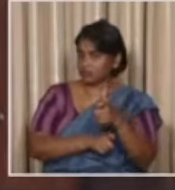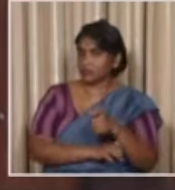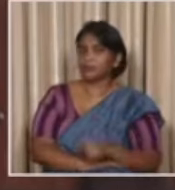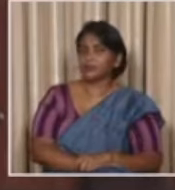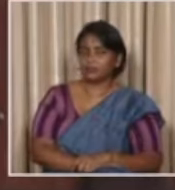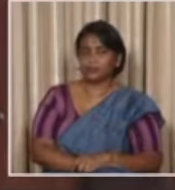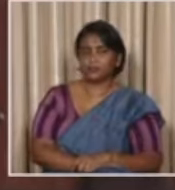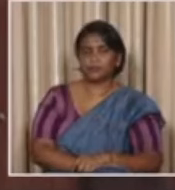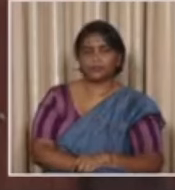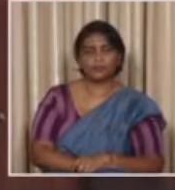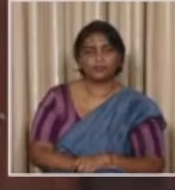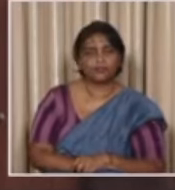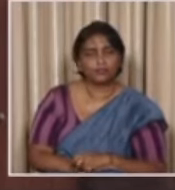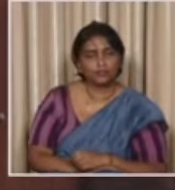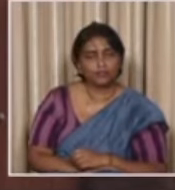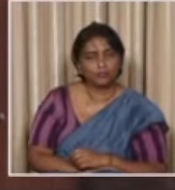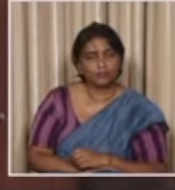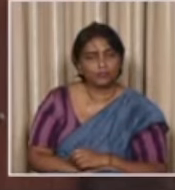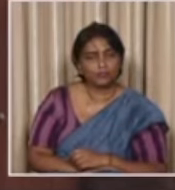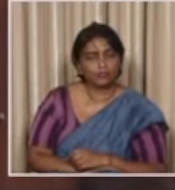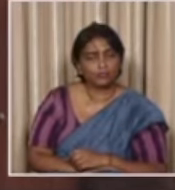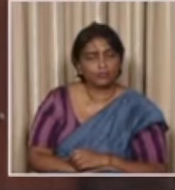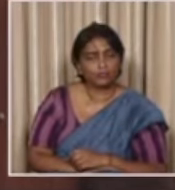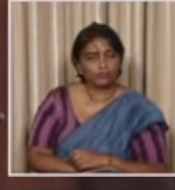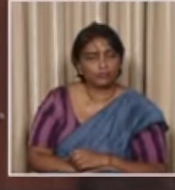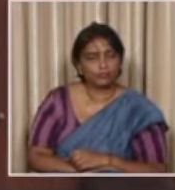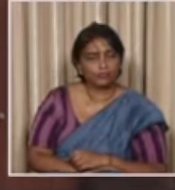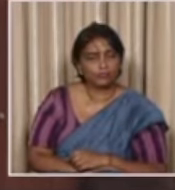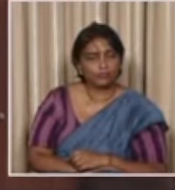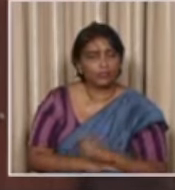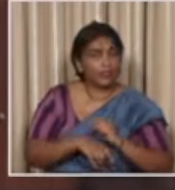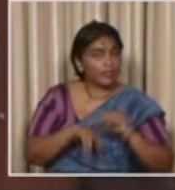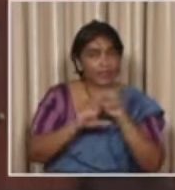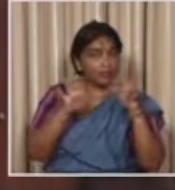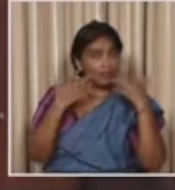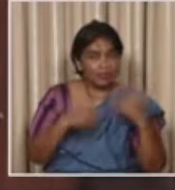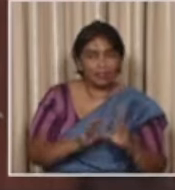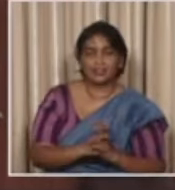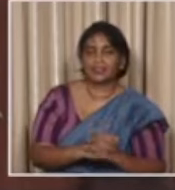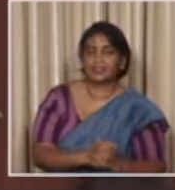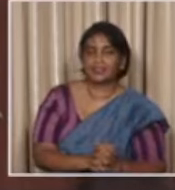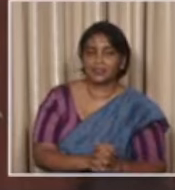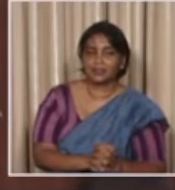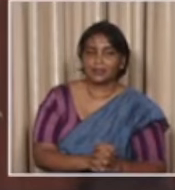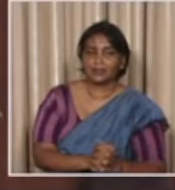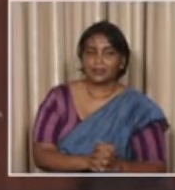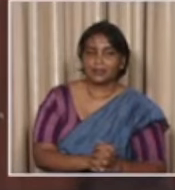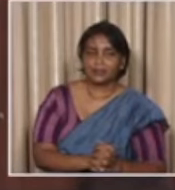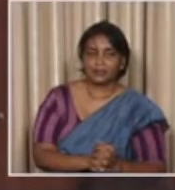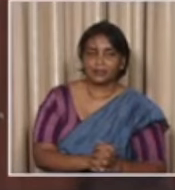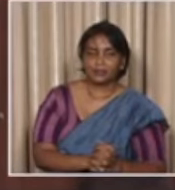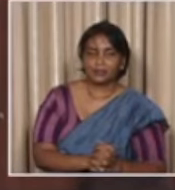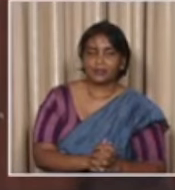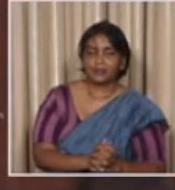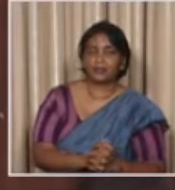වුනේ. Remember you have another 2 more minutes. I will wind up විනාඩි 18 ඉවරද? Yeah. එතකොට මේ 2008